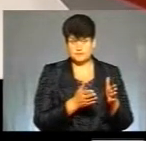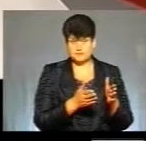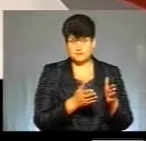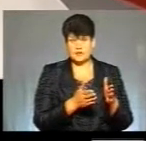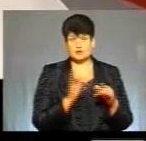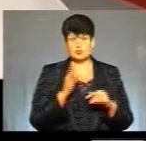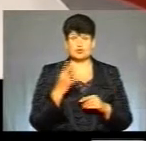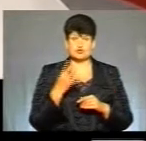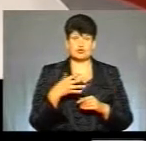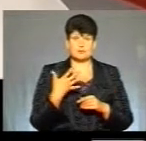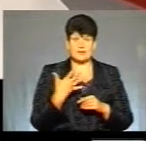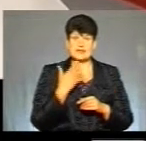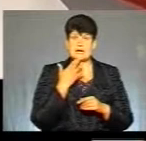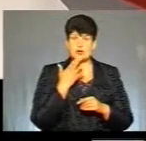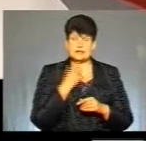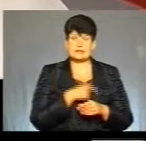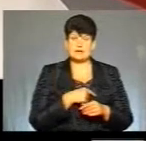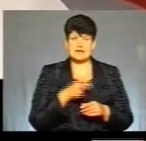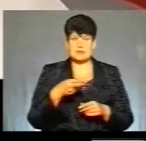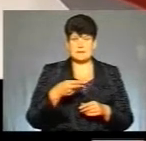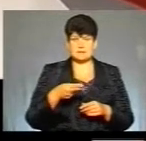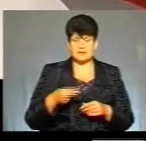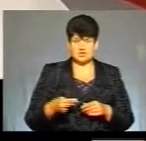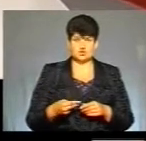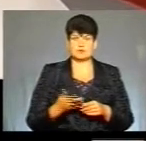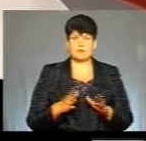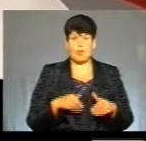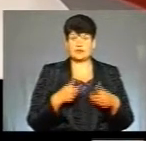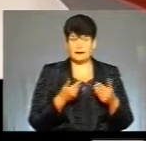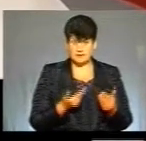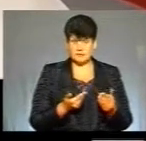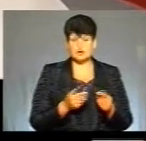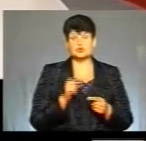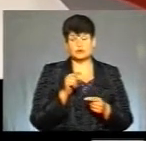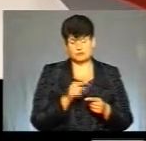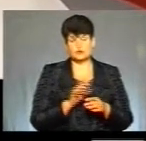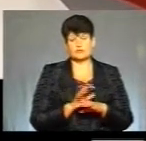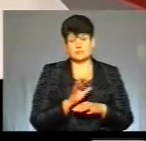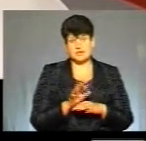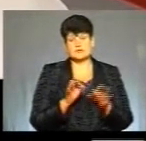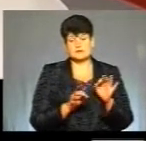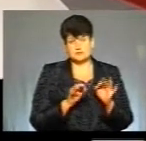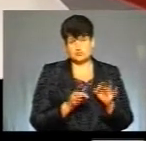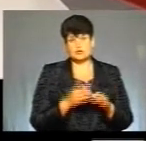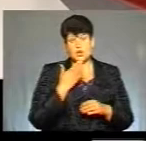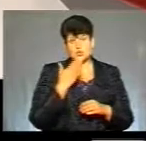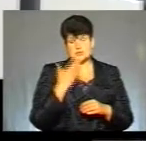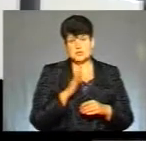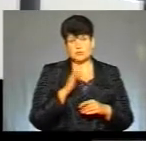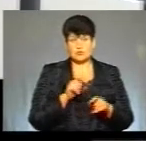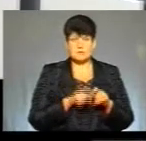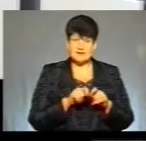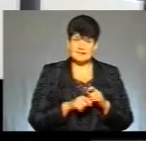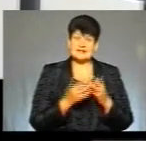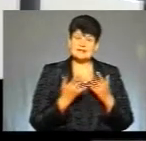не менше, як 45 народних депутатів, які підпишуть конституційне подання до Конституційного суду, то, відповідно, воно надійде до Конституційного суду і останній буде перевіряти,